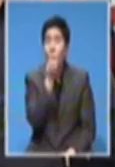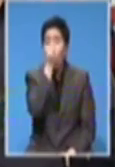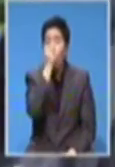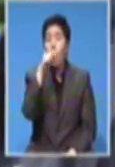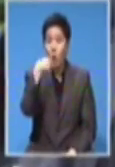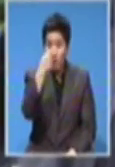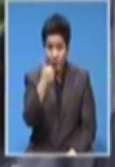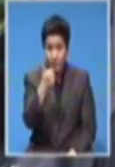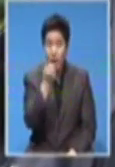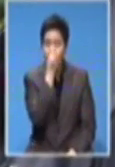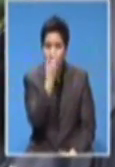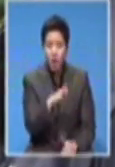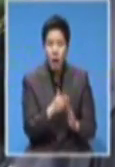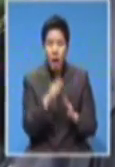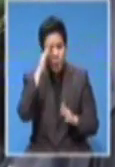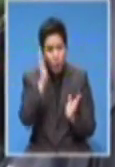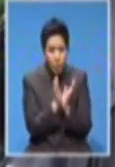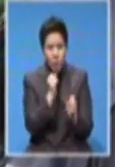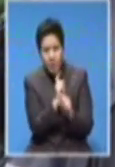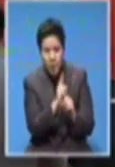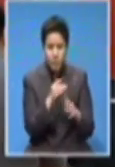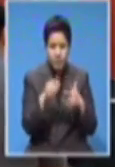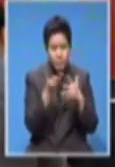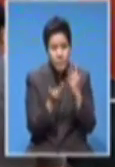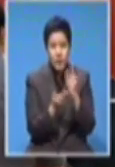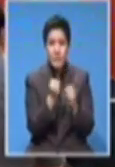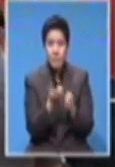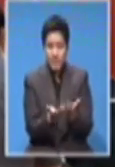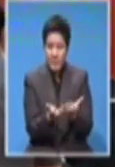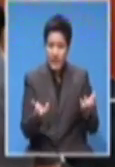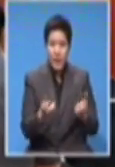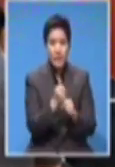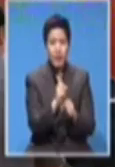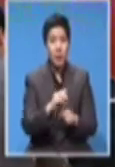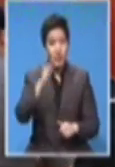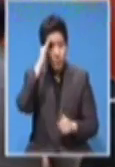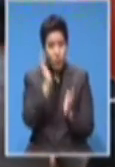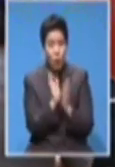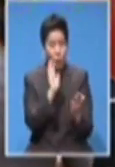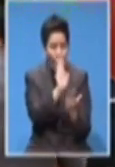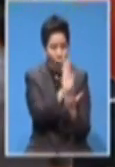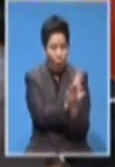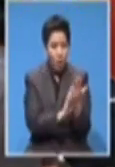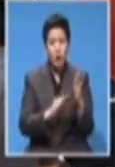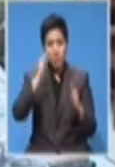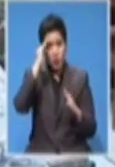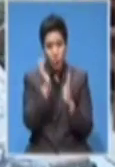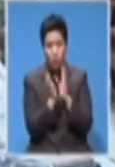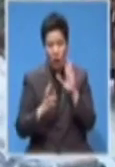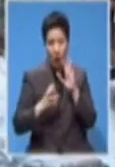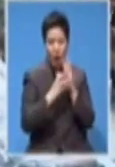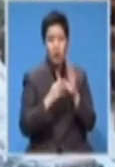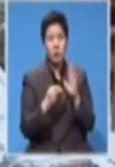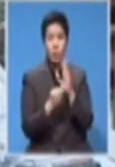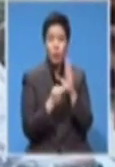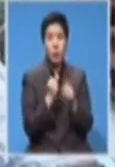ไหนกันบ้างนะครับมาจากไหนใครจะทำนะเรื่องคดีความจะทำยังไงตำรวจท้องที่ตำรวจส่วนกลางทำยังไงเอาทุกอย่างมา